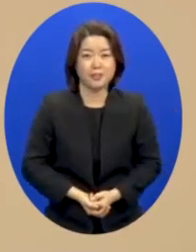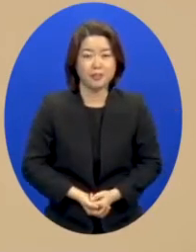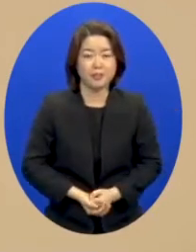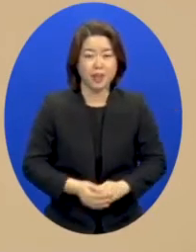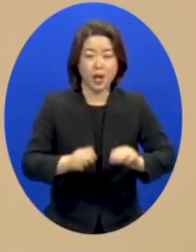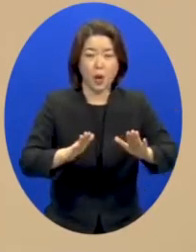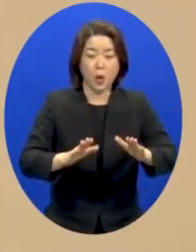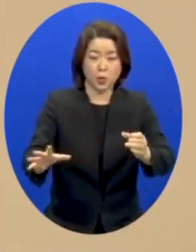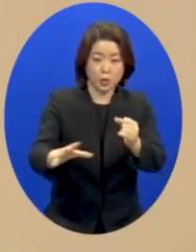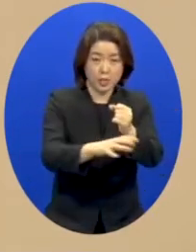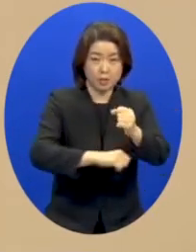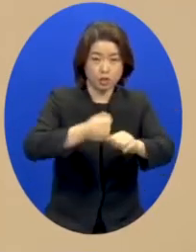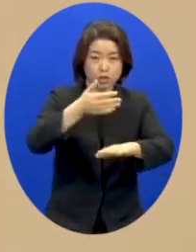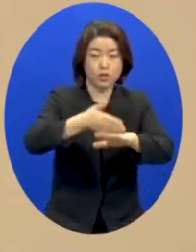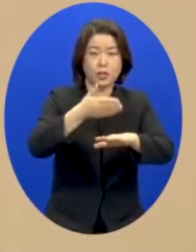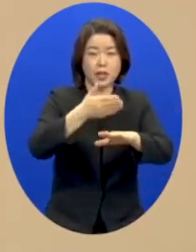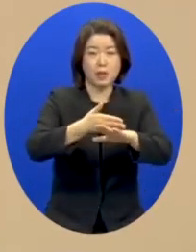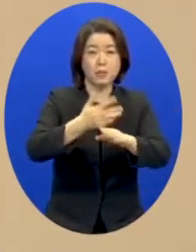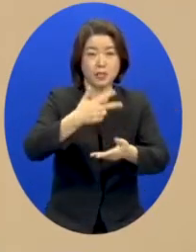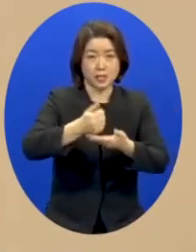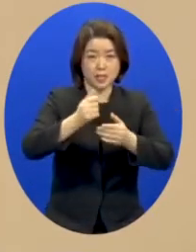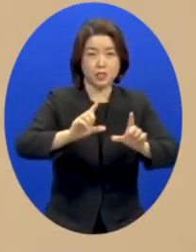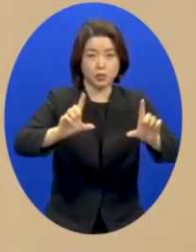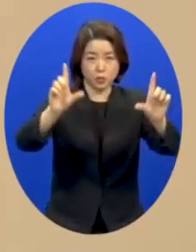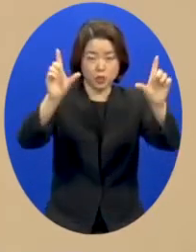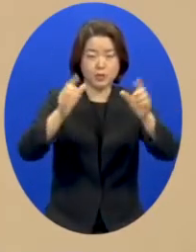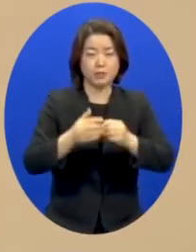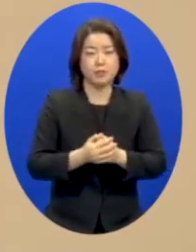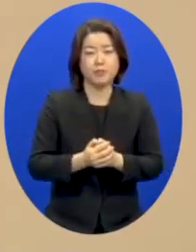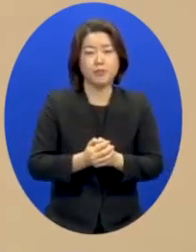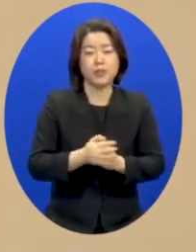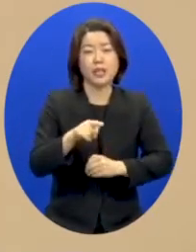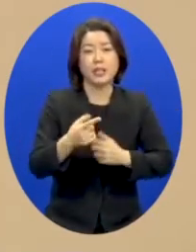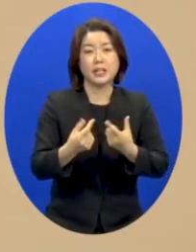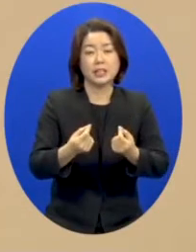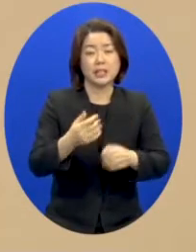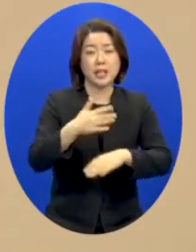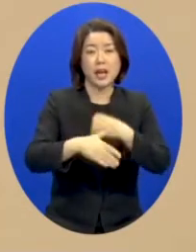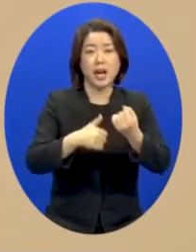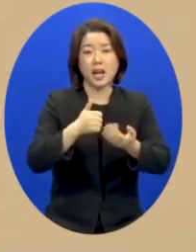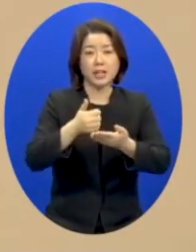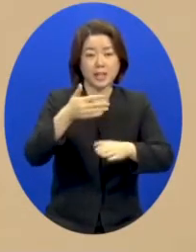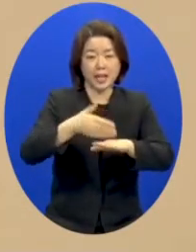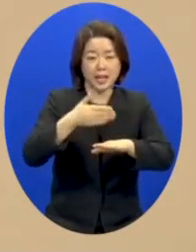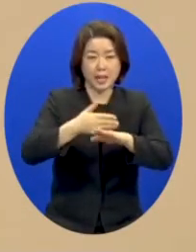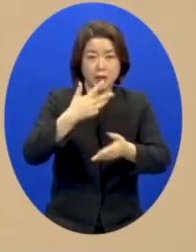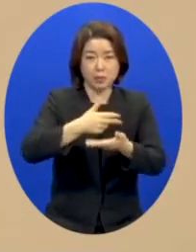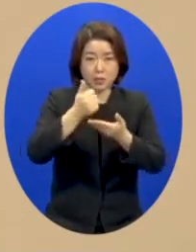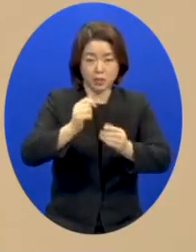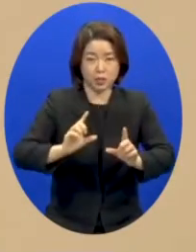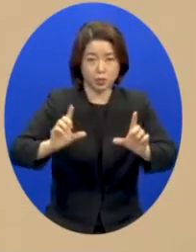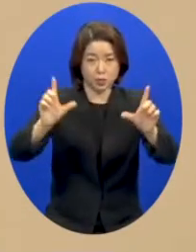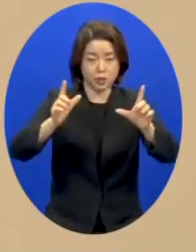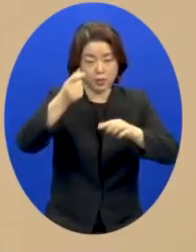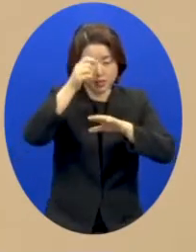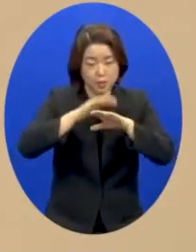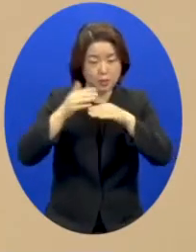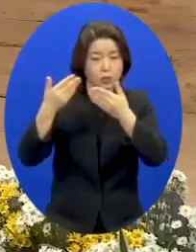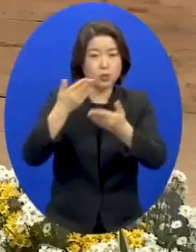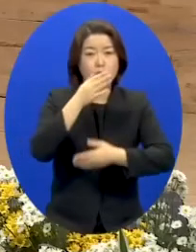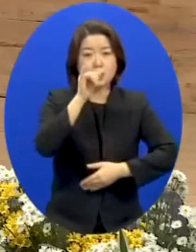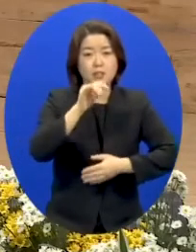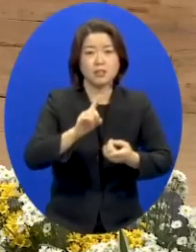오늘은 추수감사주일입니다. 이렇게 하나님께 감사주일 예배를 드릴 수 있다는 것 자체가 사실 엄청난